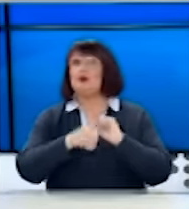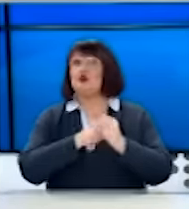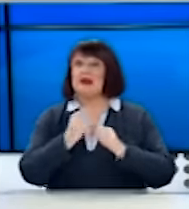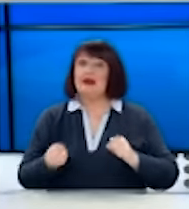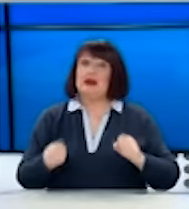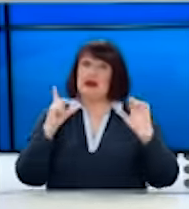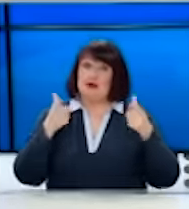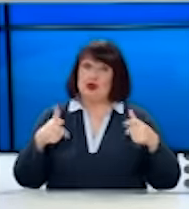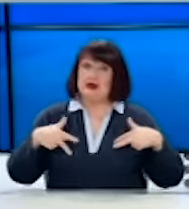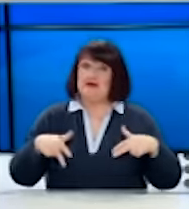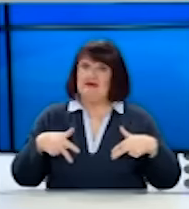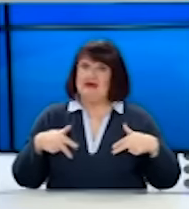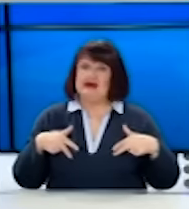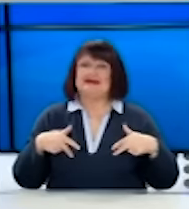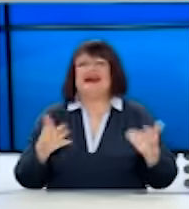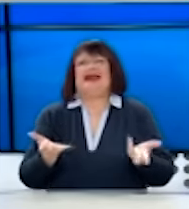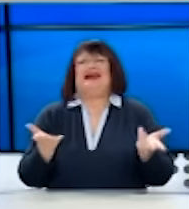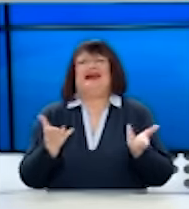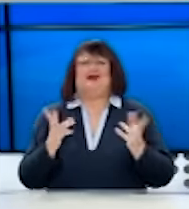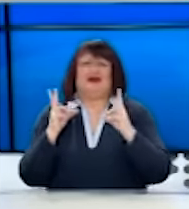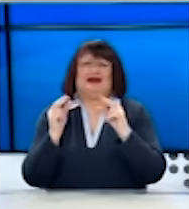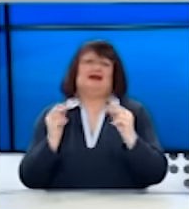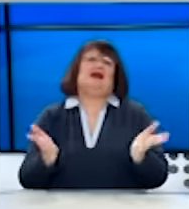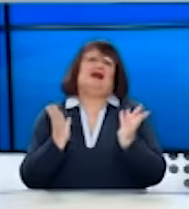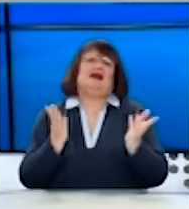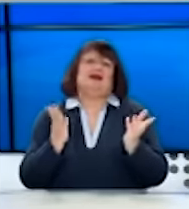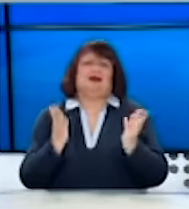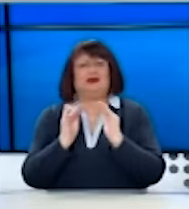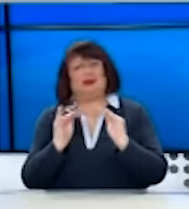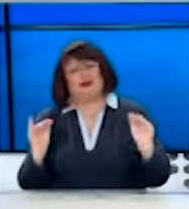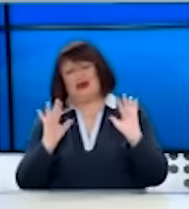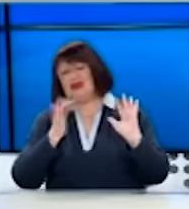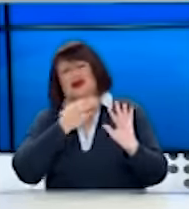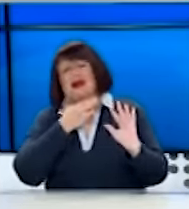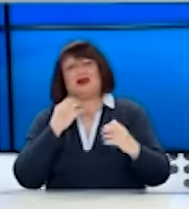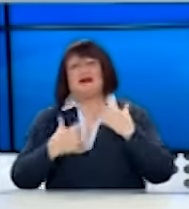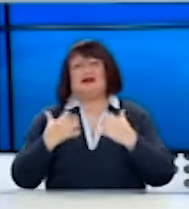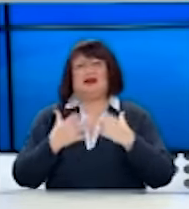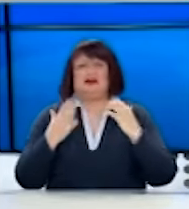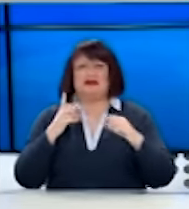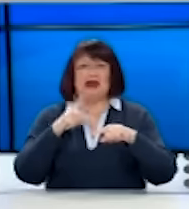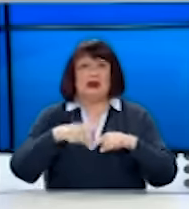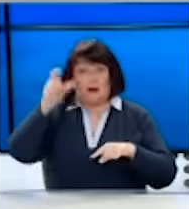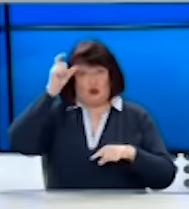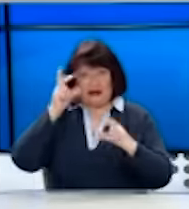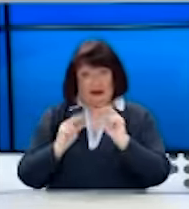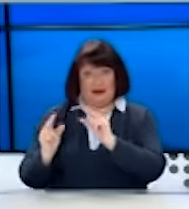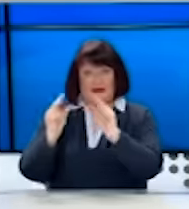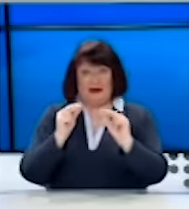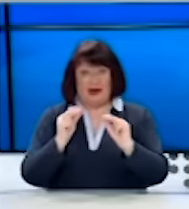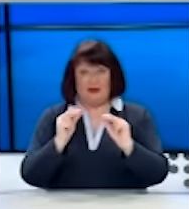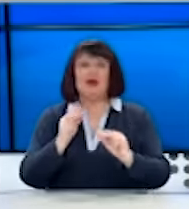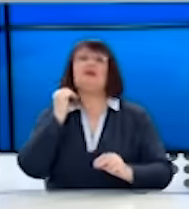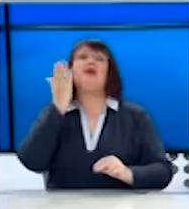να διασκεδάσετε αυτές τις εντυπώσεις και να εφησυχάσετε για το περιεχόμενο των συζητήσεων